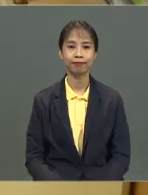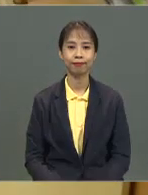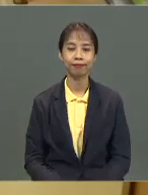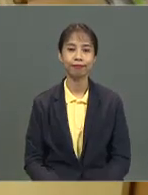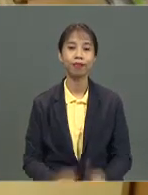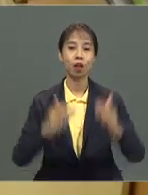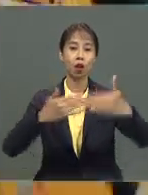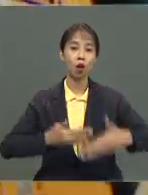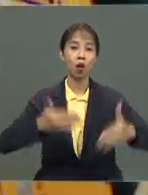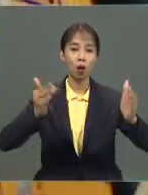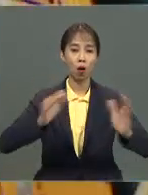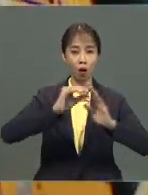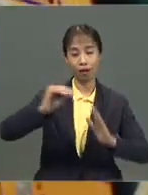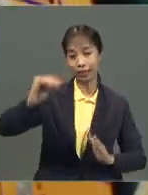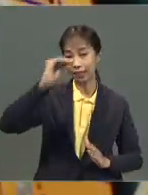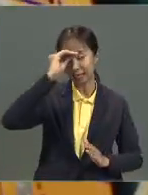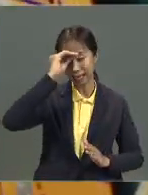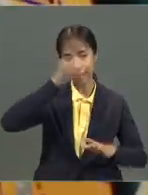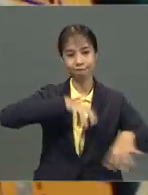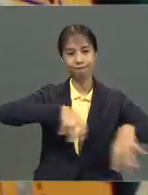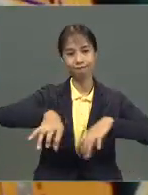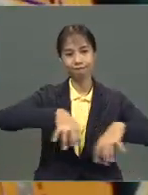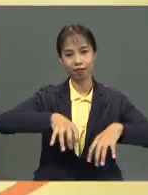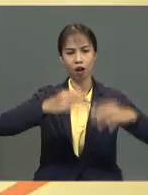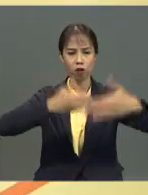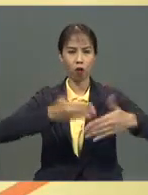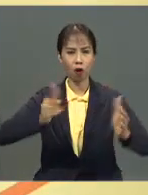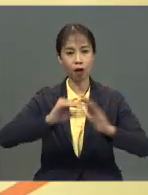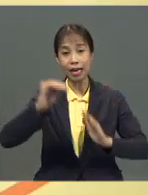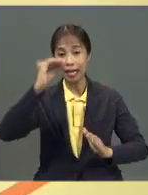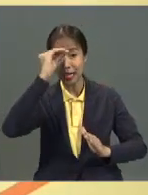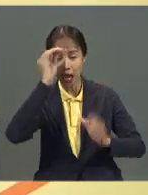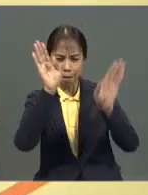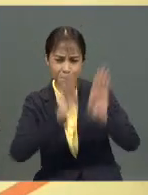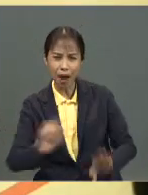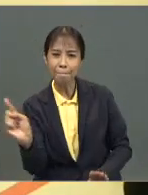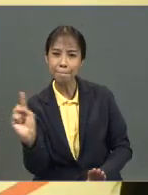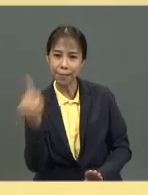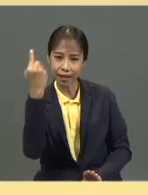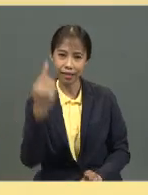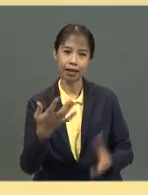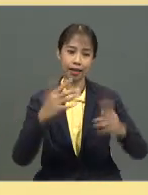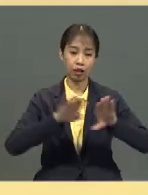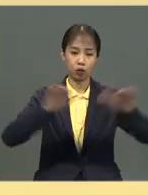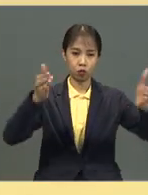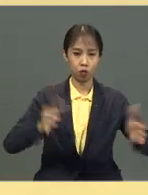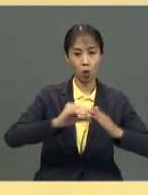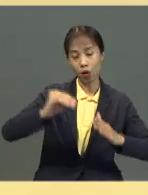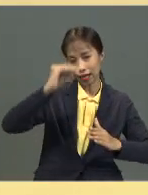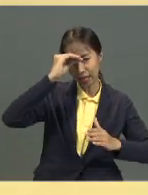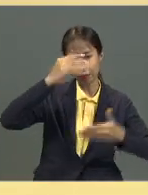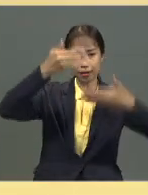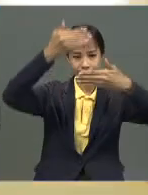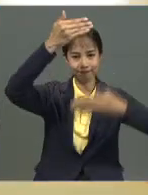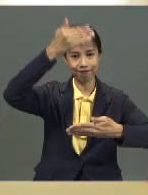ส่วนห้องเรียนแต่ละห้องก็ได้ถูกปรับให้เป็นห้องเรียน New Normal นะคะโต๊ะเรียนติดตั้งฉากกั้นเว้นระยะห่างระหว่าง